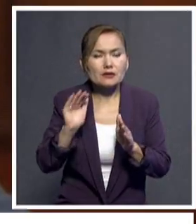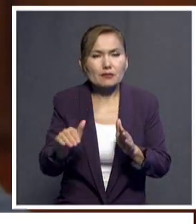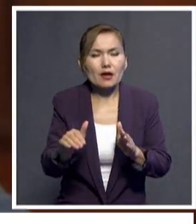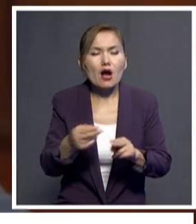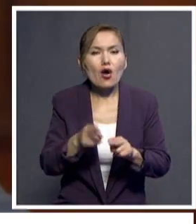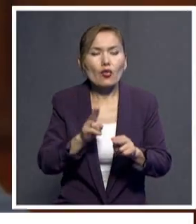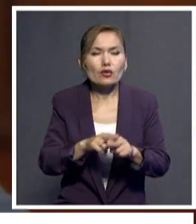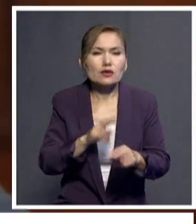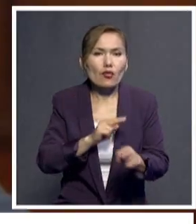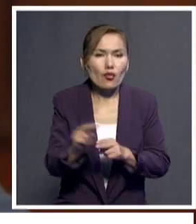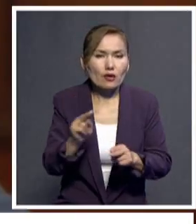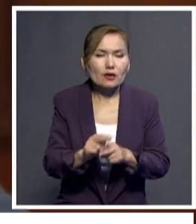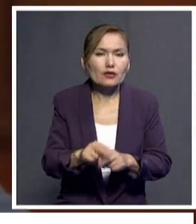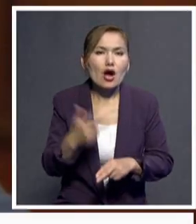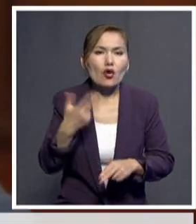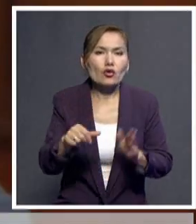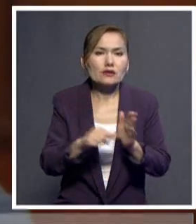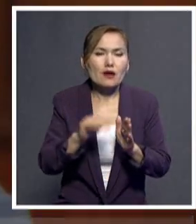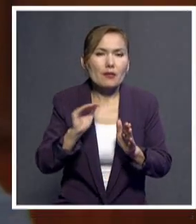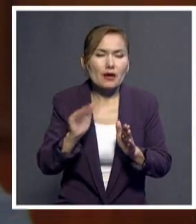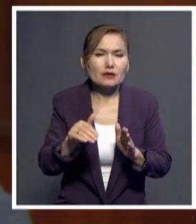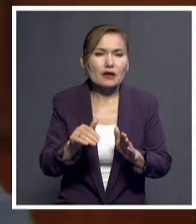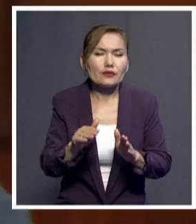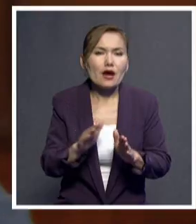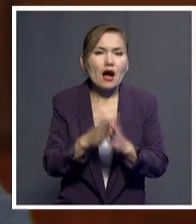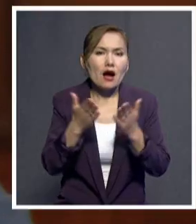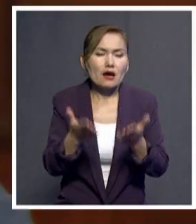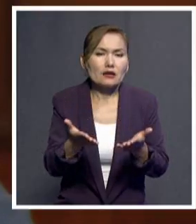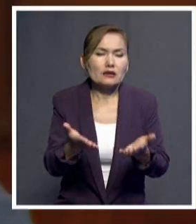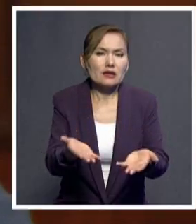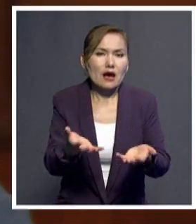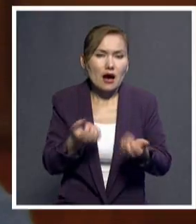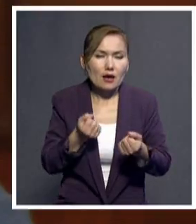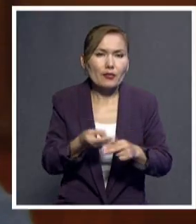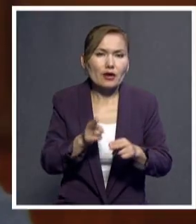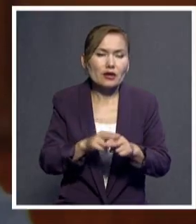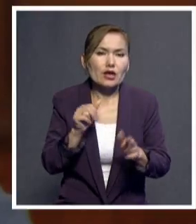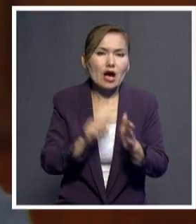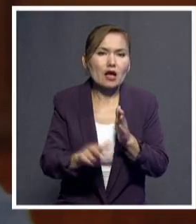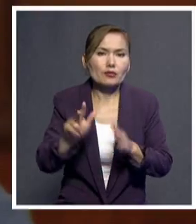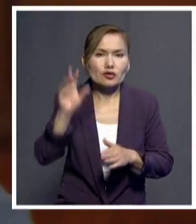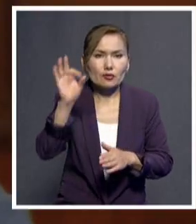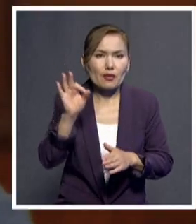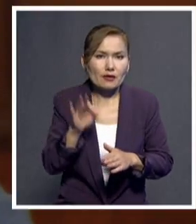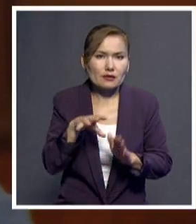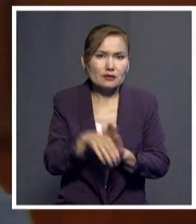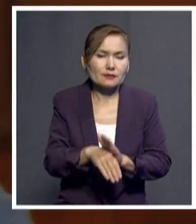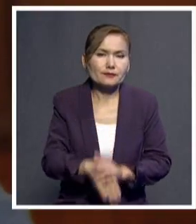қатысып, олардың ішінен 36 мыңнан астам аттестациядан өтті. Ол 63%